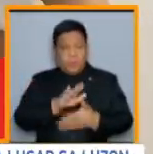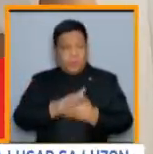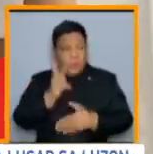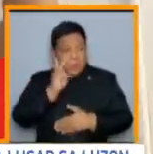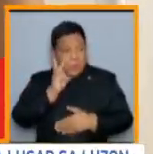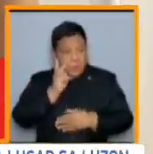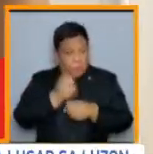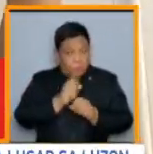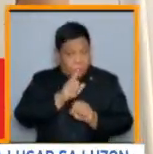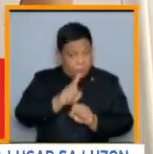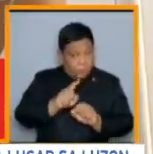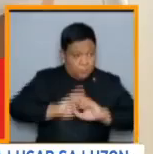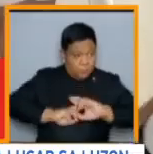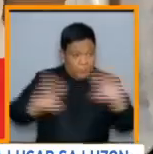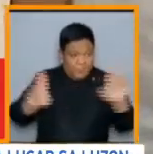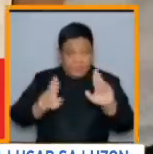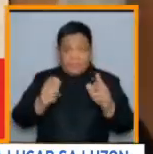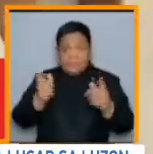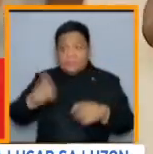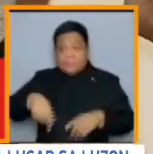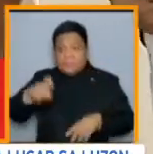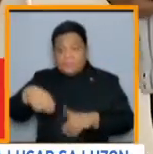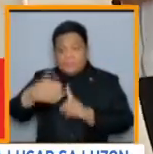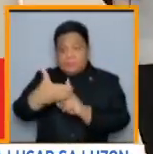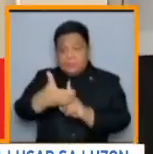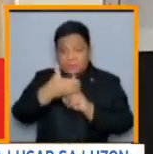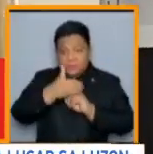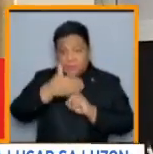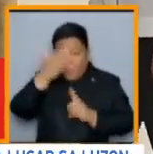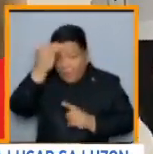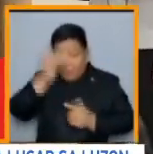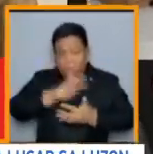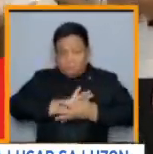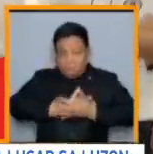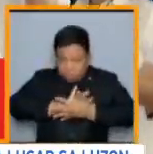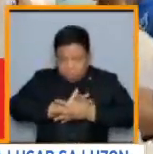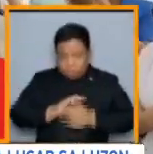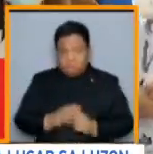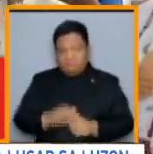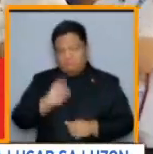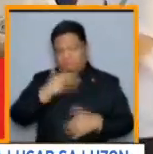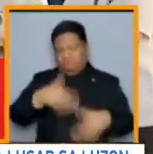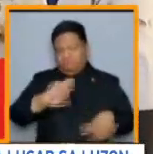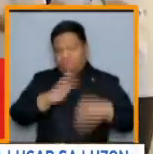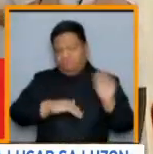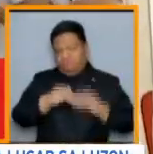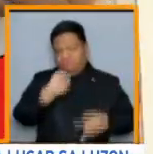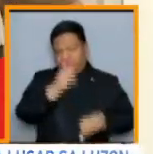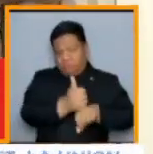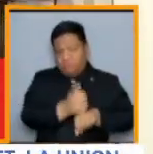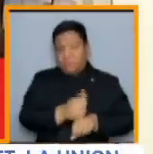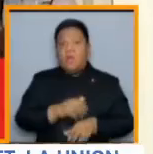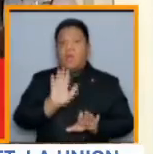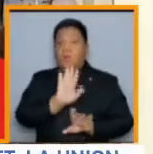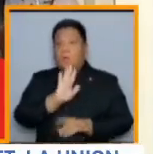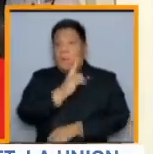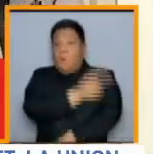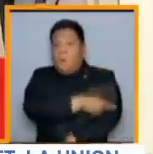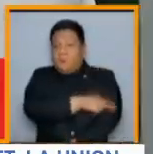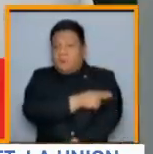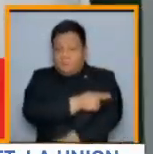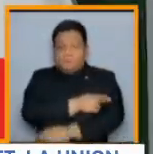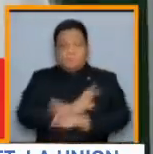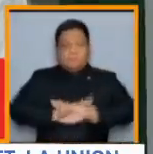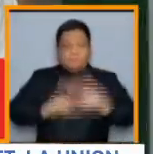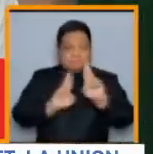mga kailangang mag-isolate dahil sa COVID-19. Nakalaan din daw ang kanilang mga ospital sa mga moderate hanggang critical